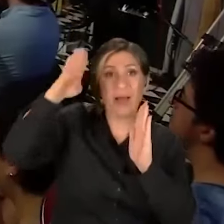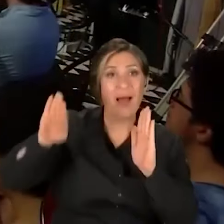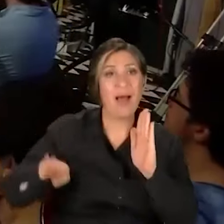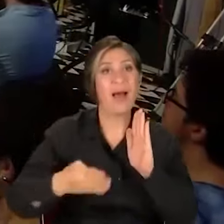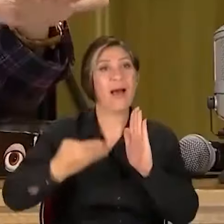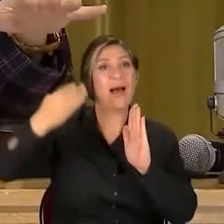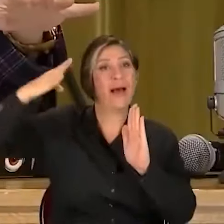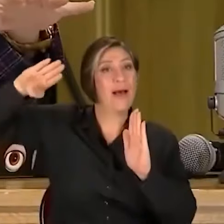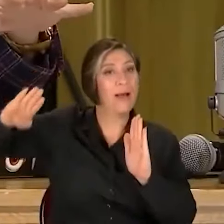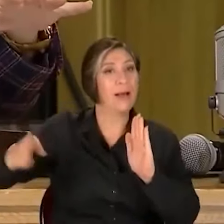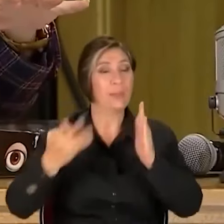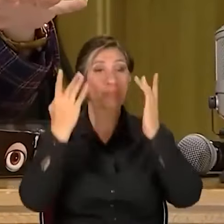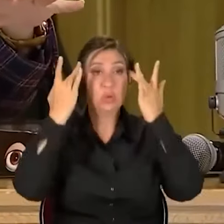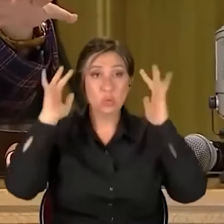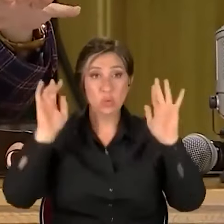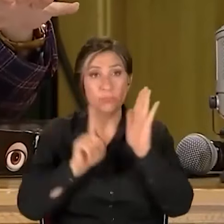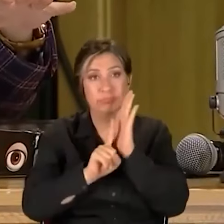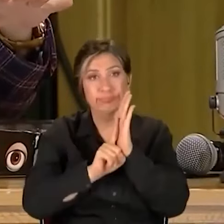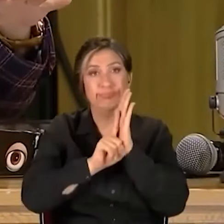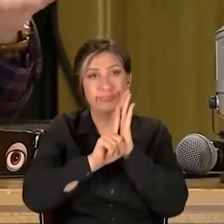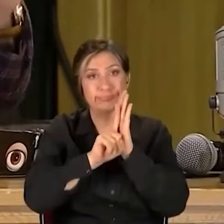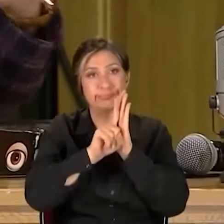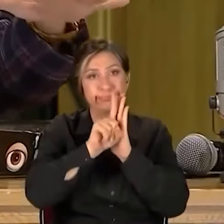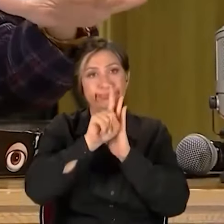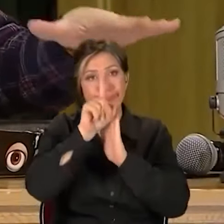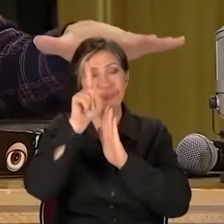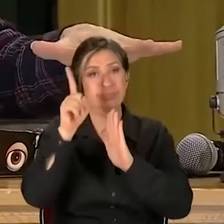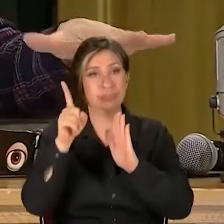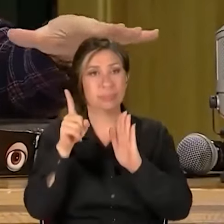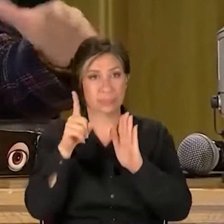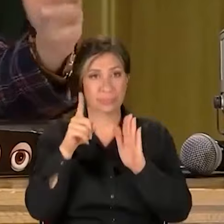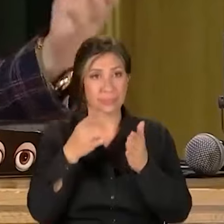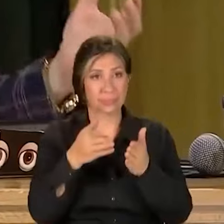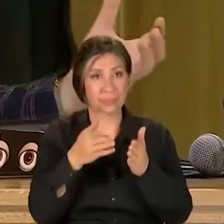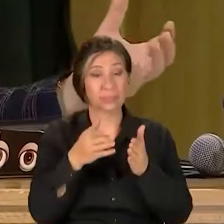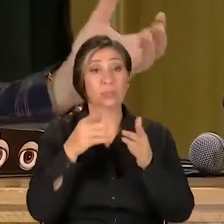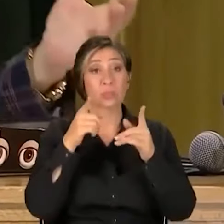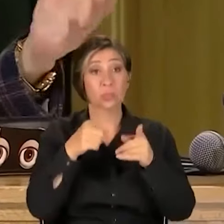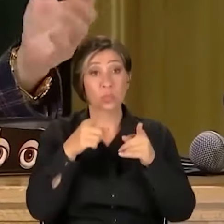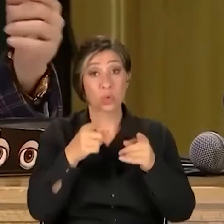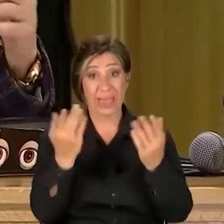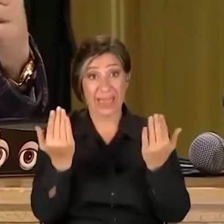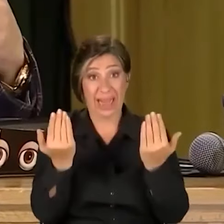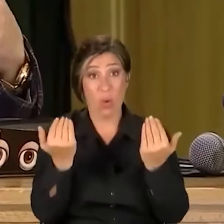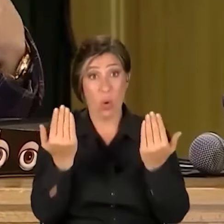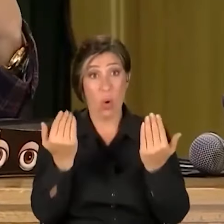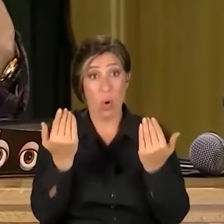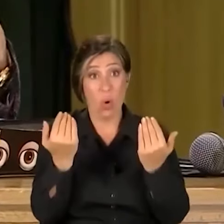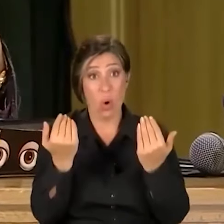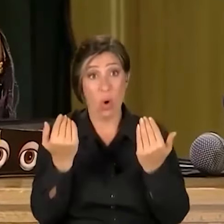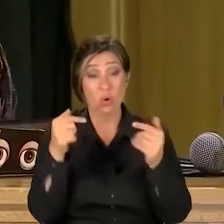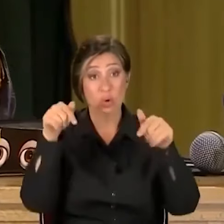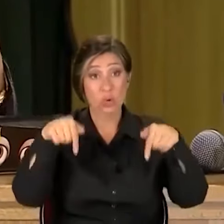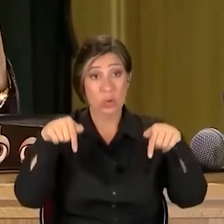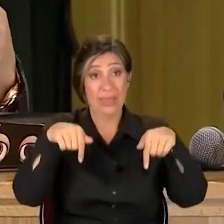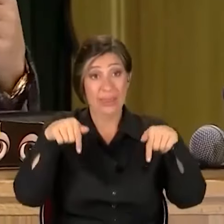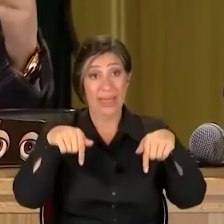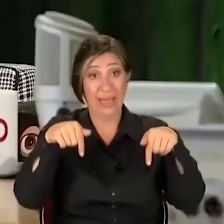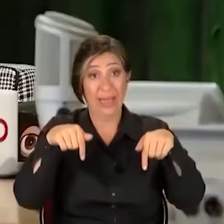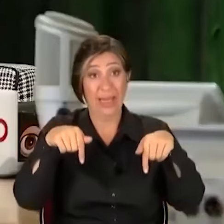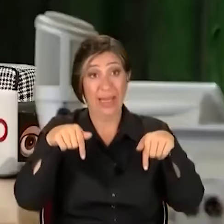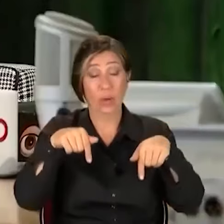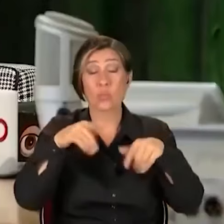dipten gelen bir dalga, dipten gelen bir, evet, kültür. Underground kültür dediğimiz şey. Ve bu geliyor ve